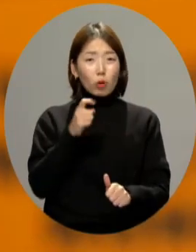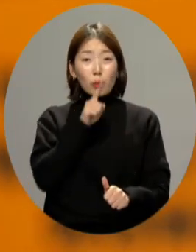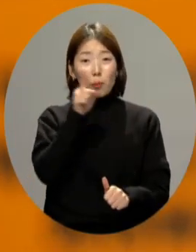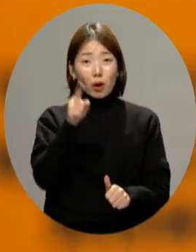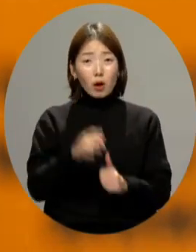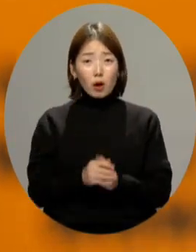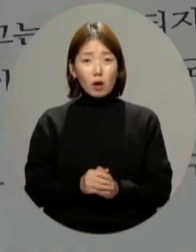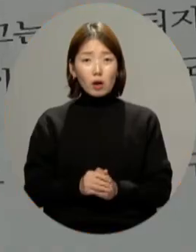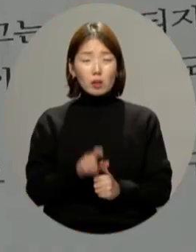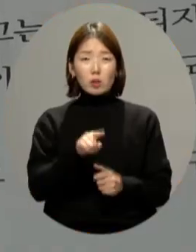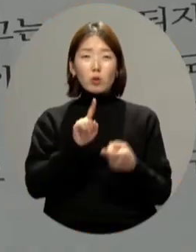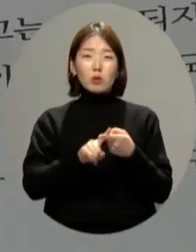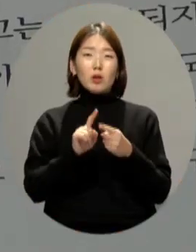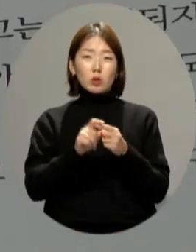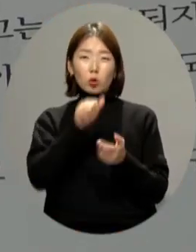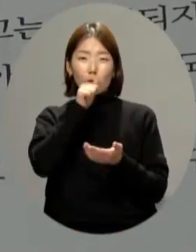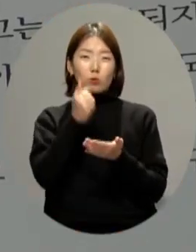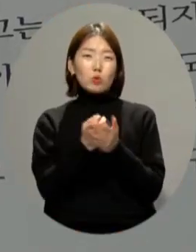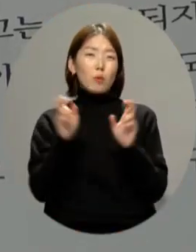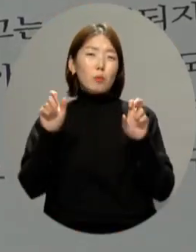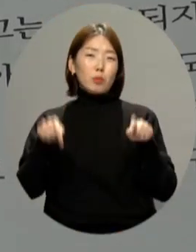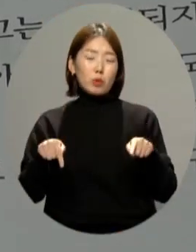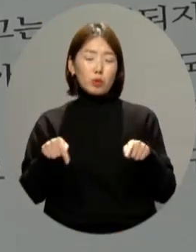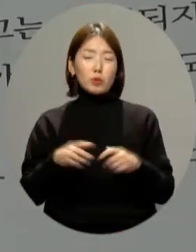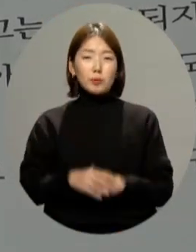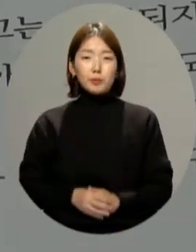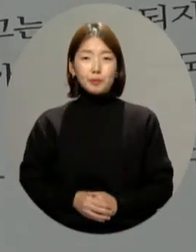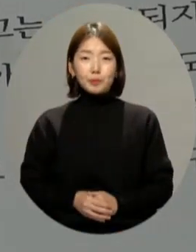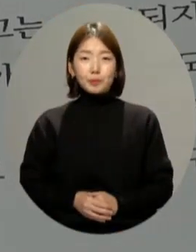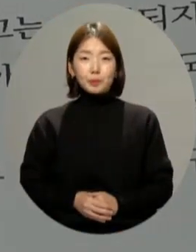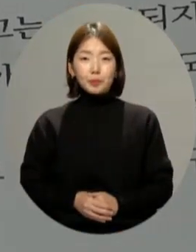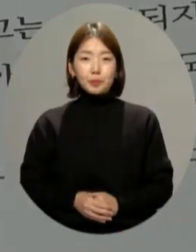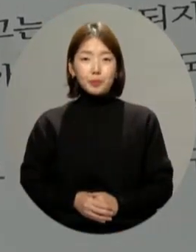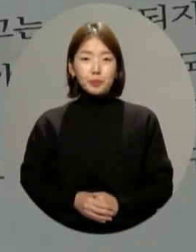사건은 현재 무혐의로 검찰에 송치됐습니다. MBC 뉴스 이창익입니다.